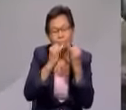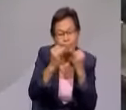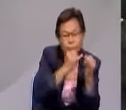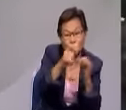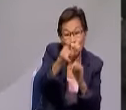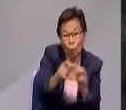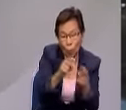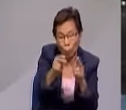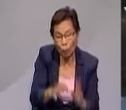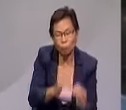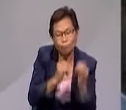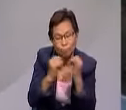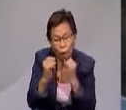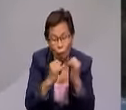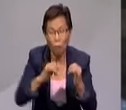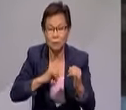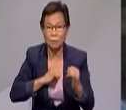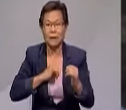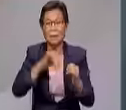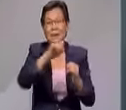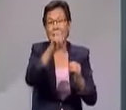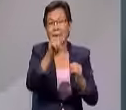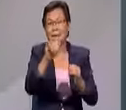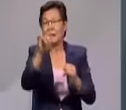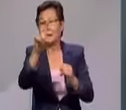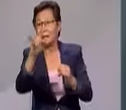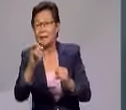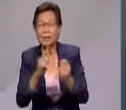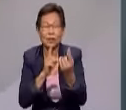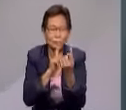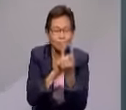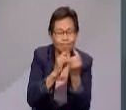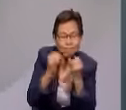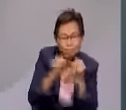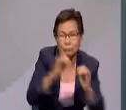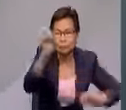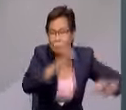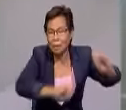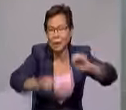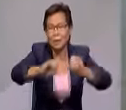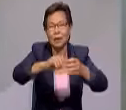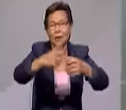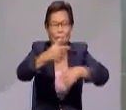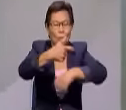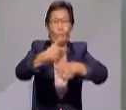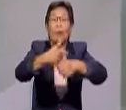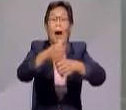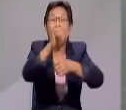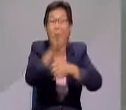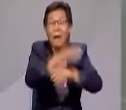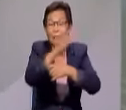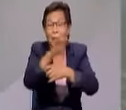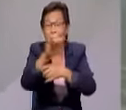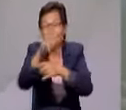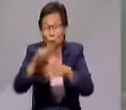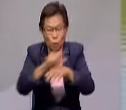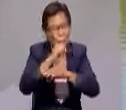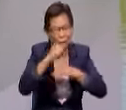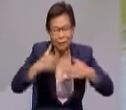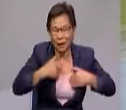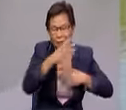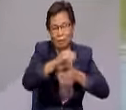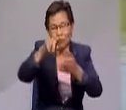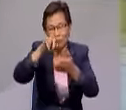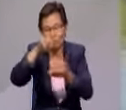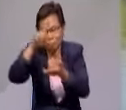seorang pengusaha ternakan udang, Muhammad Zaidi Abdul Rahman, tiada sebarang antibiotik terlarang digunakan dan pemantauan dilakukan oleh